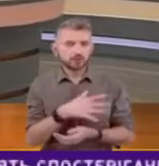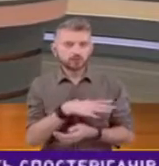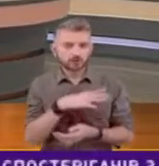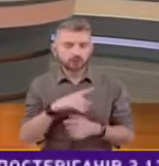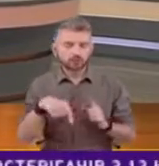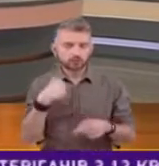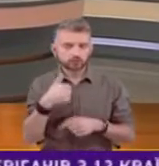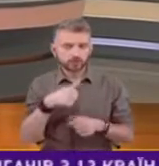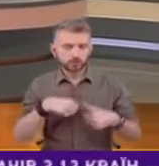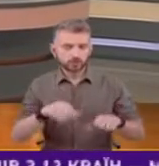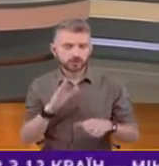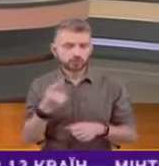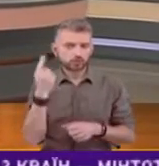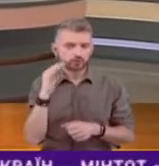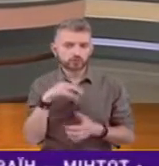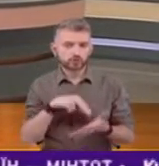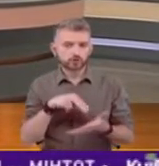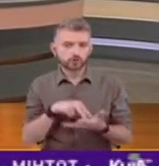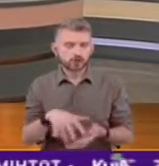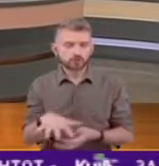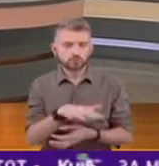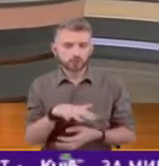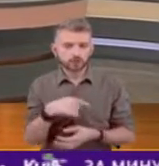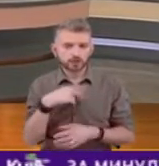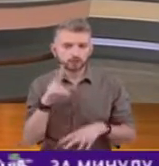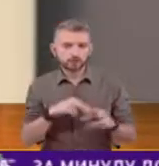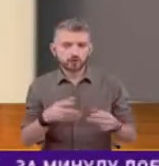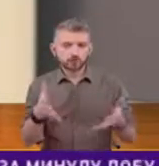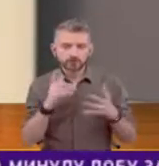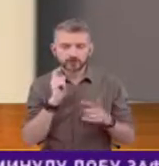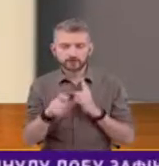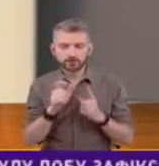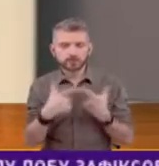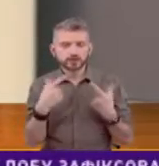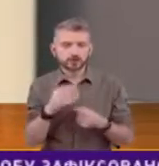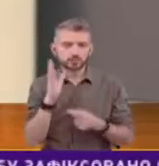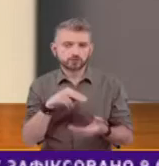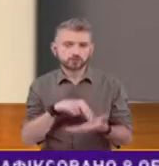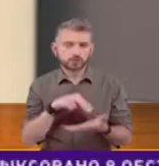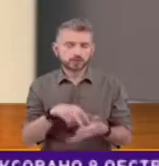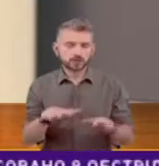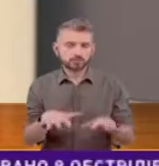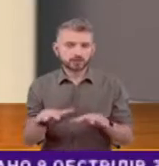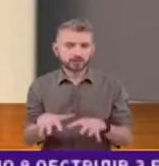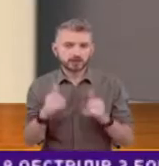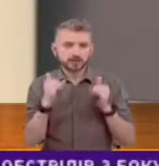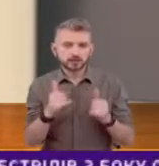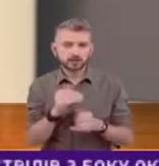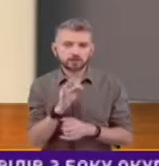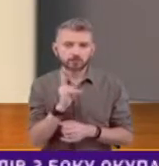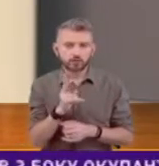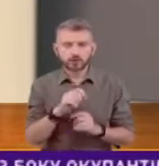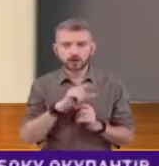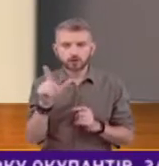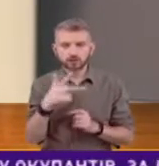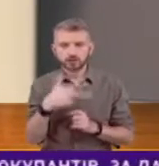наступній комісії. Ми почуємо з приводу паркувального простору, я сподіваюся, чіткі відповіді, де будуть паркувальні місця для ФОКу